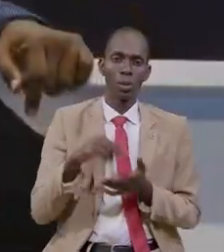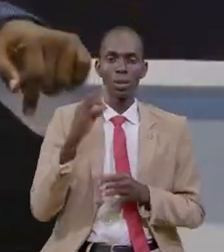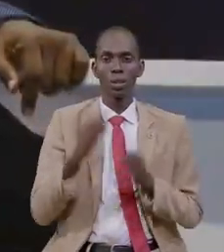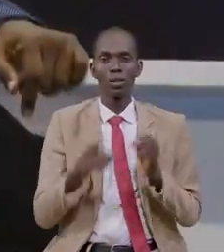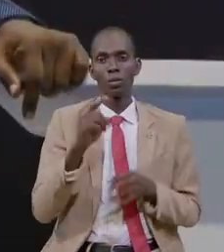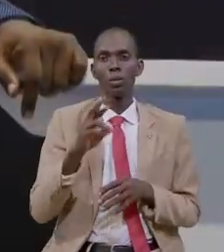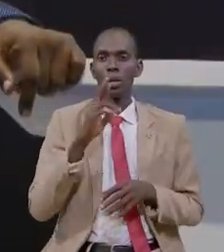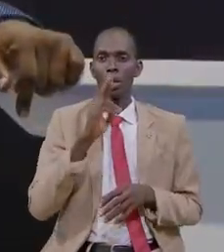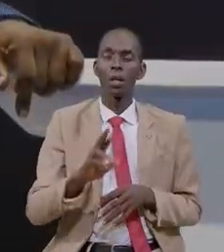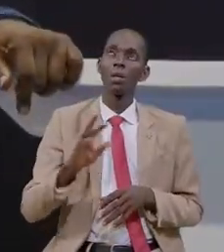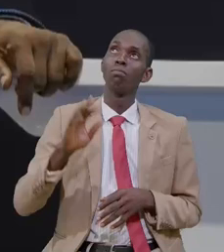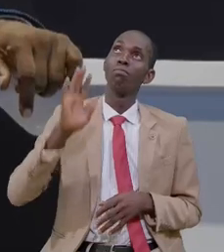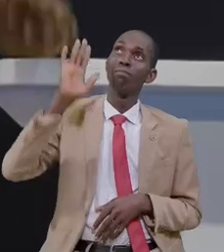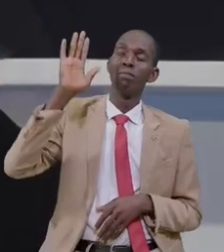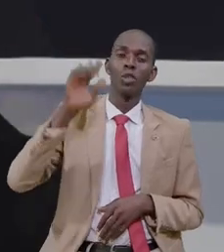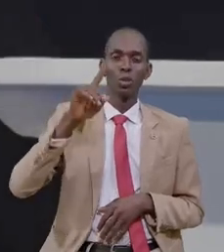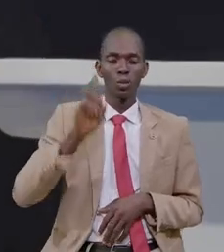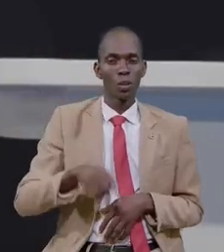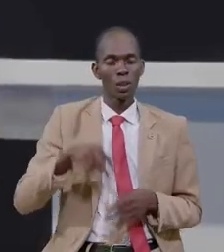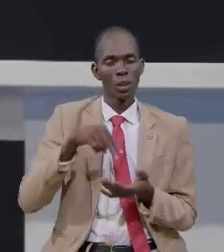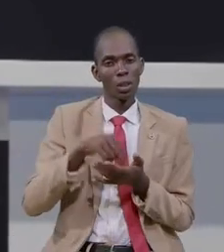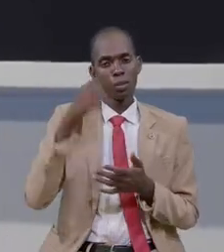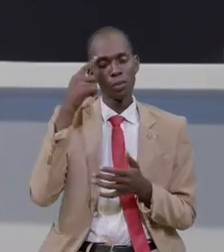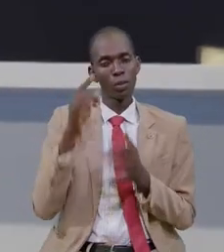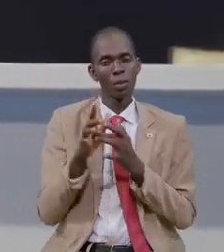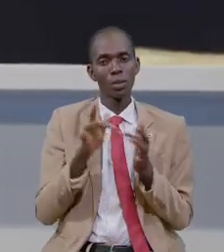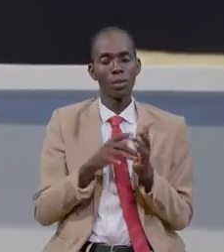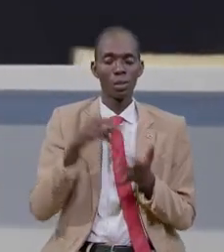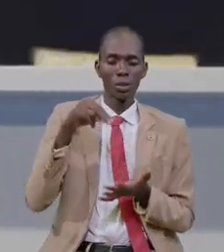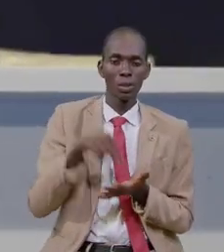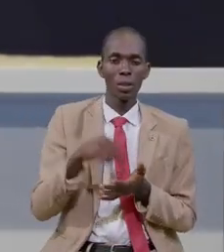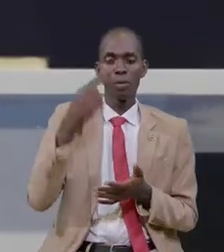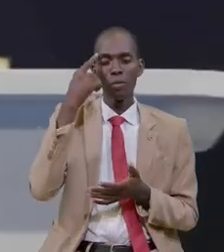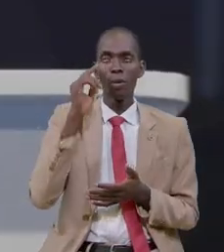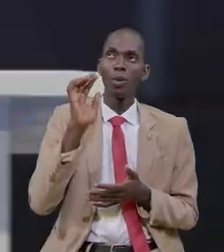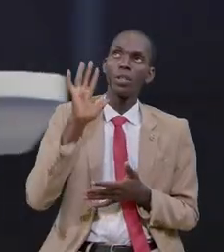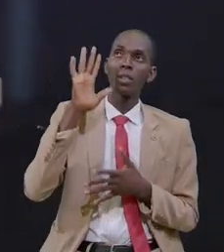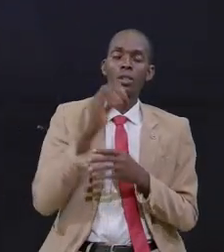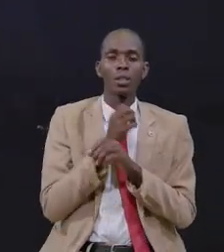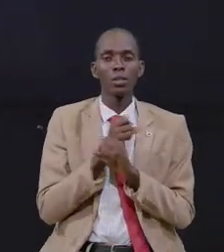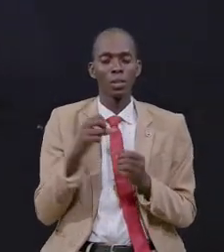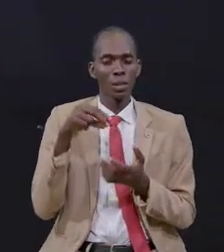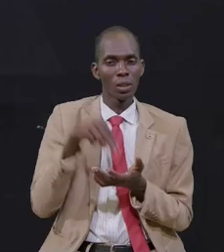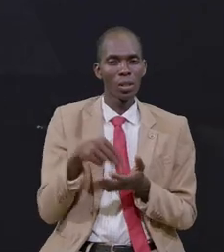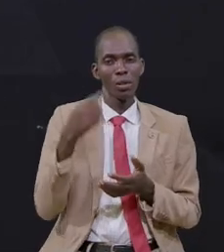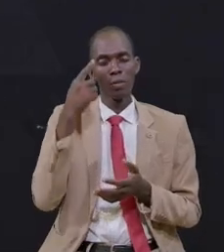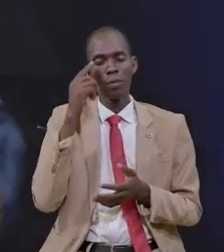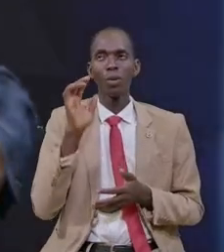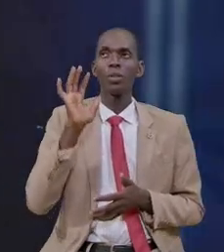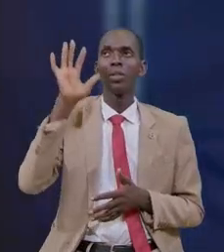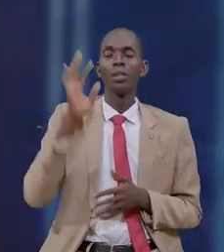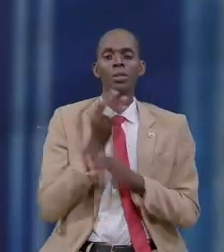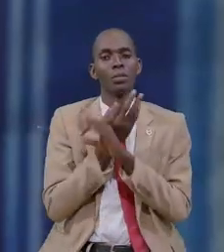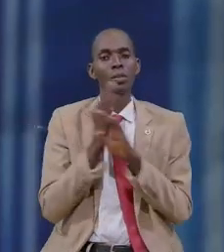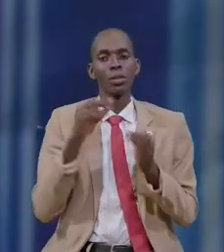mets-toi debout. Et mets-toi debout pour Jésus, pour son salut. Mets-toi debout pour sa libération.